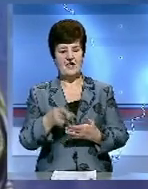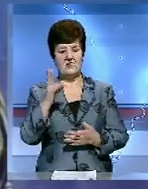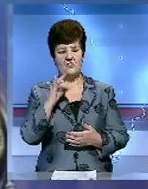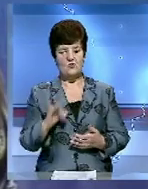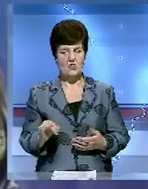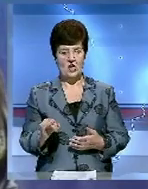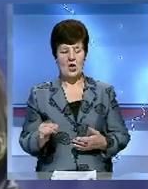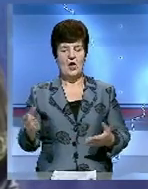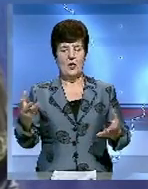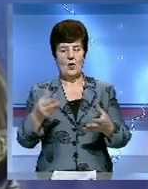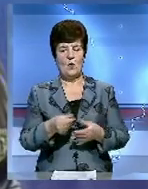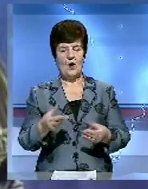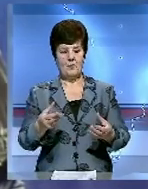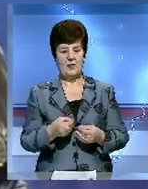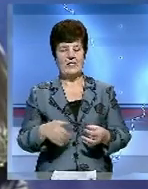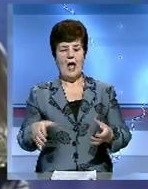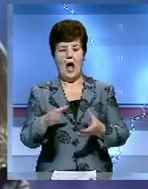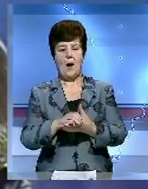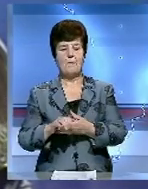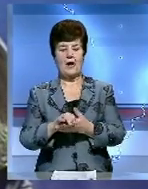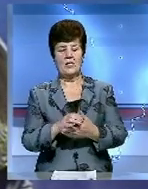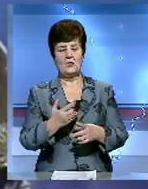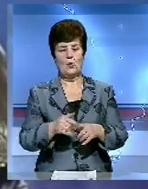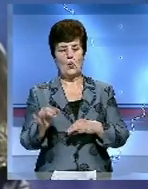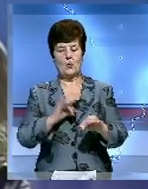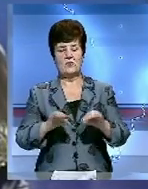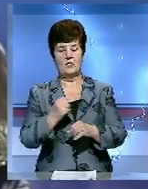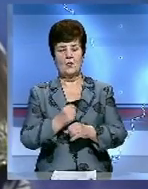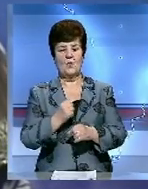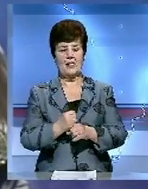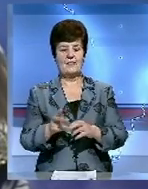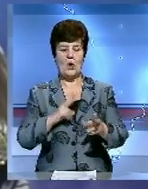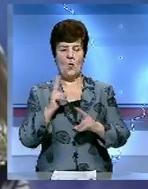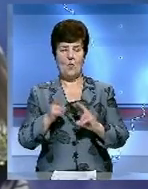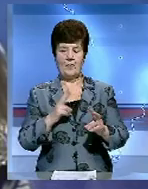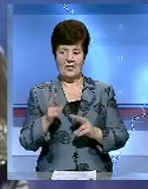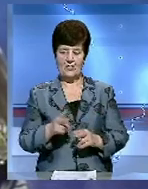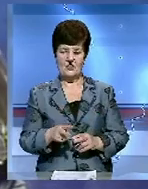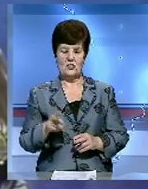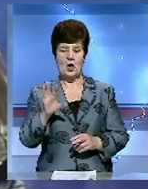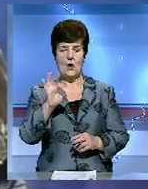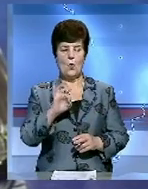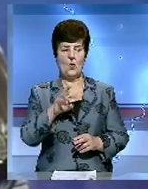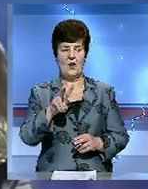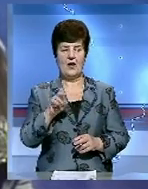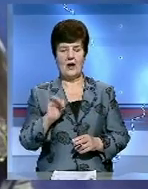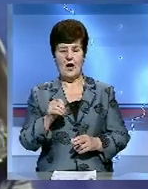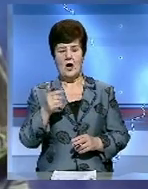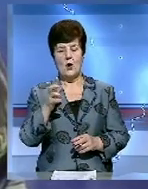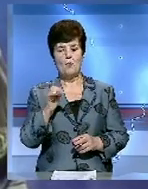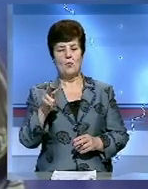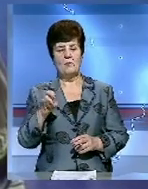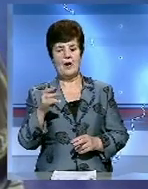colaboratorii aparatului Consiliului, care de fapt lucrează cu plângeri. E vorba de Olga Bulmaga și Carolina Bagrin.